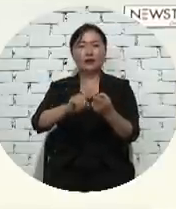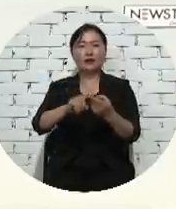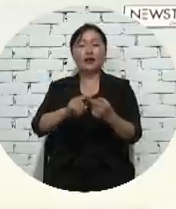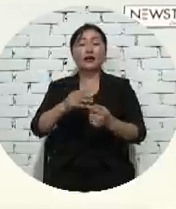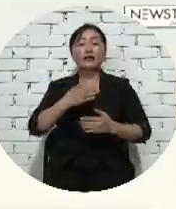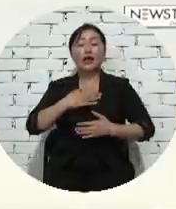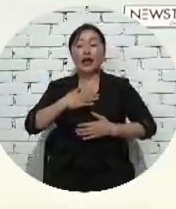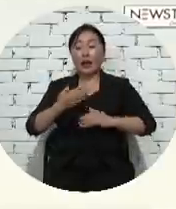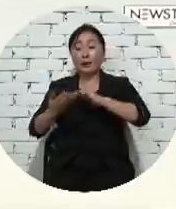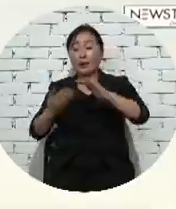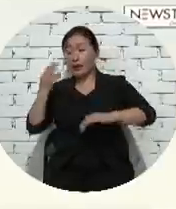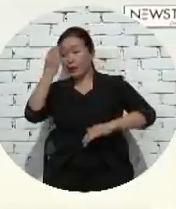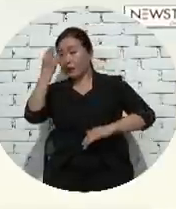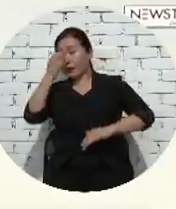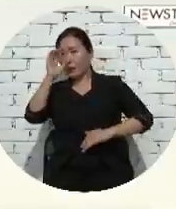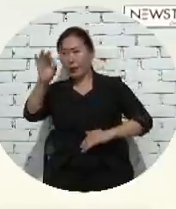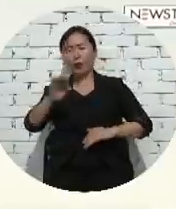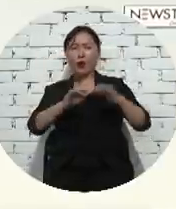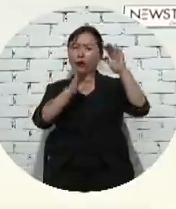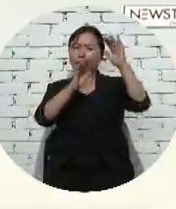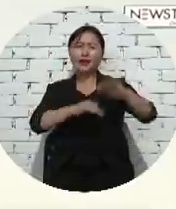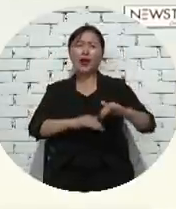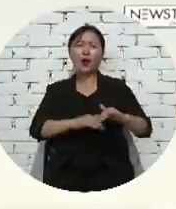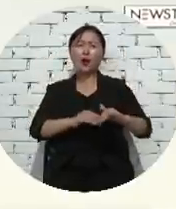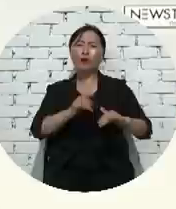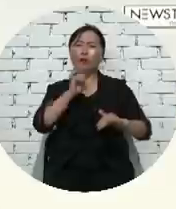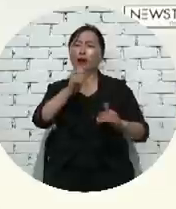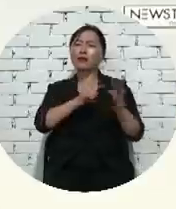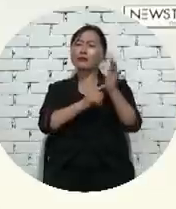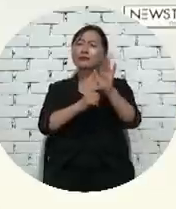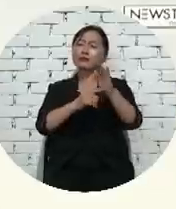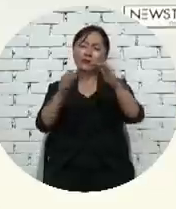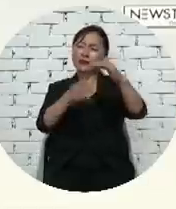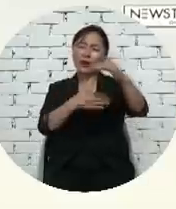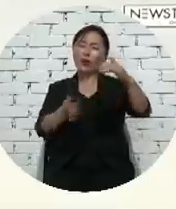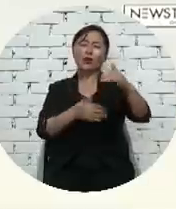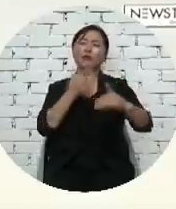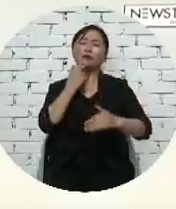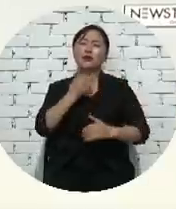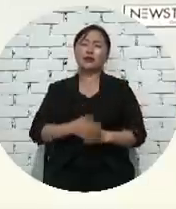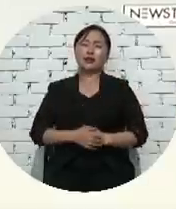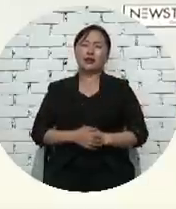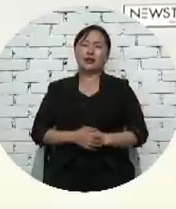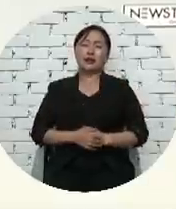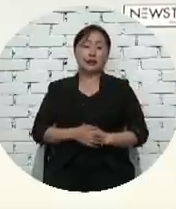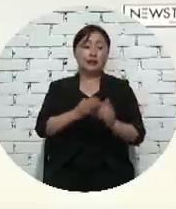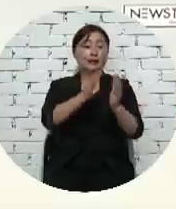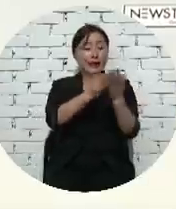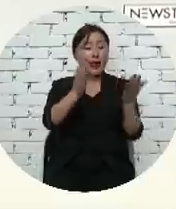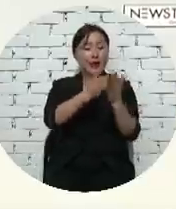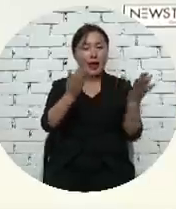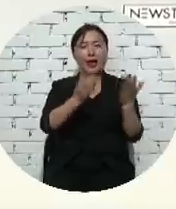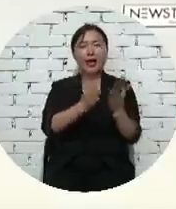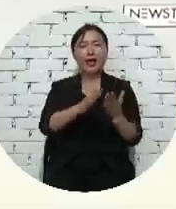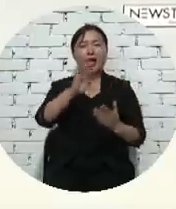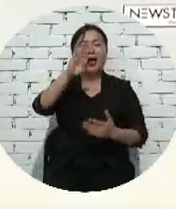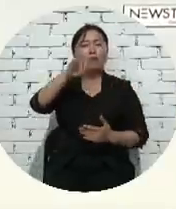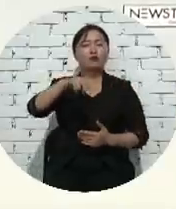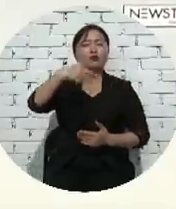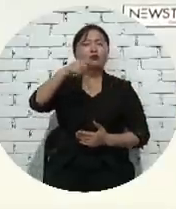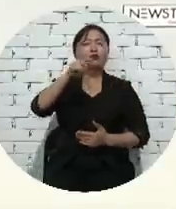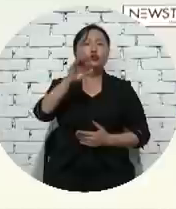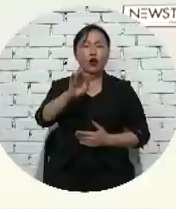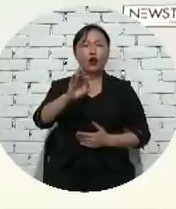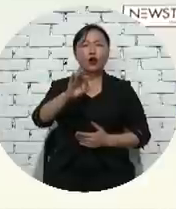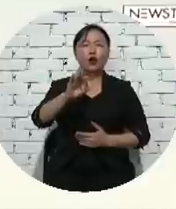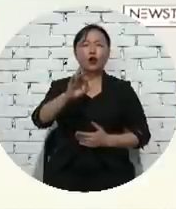네. 사서 네. 책을 네. 봤는데요. 그 예. 내용이 없어요. 후보님이 언급하신 아니 그러니까 게. 제가 그 프리드만 책에는 당연히 부정식품이라는 말은 없죠.